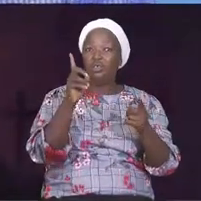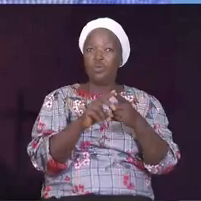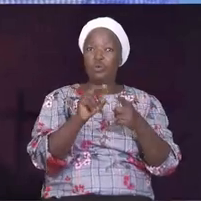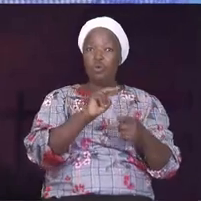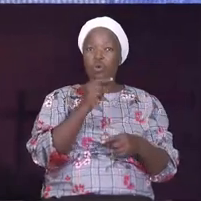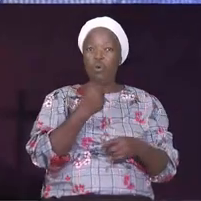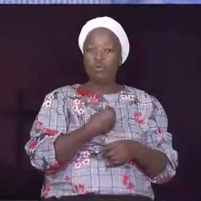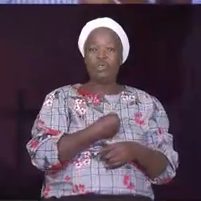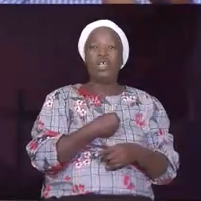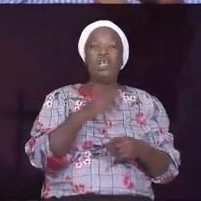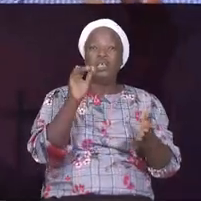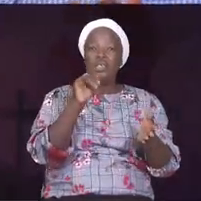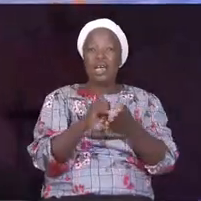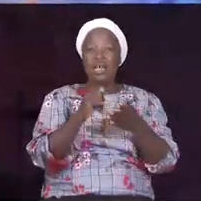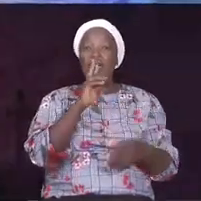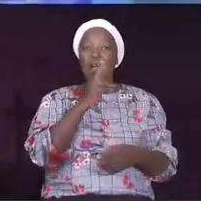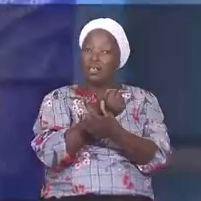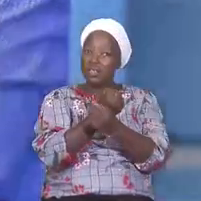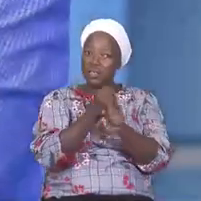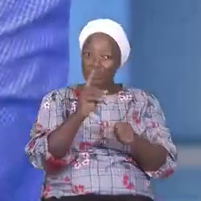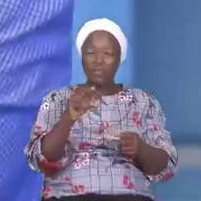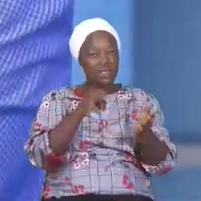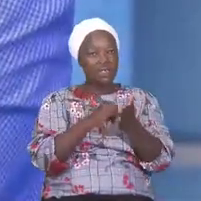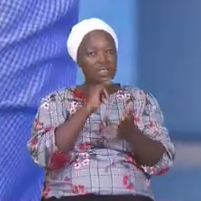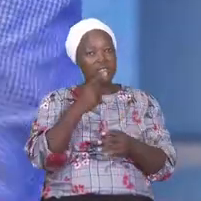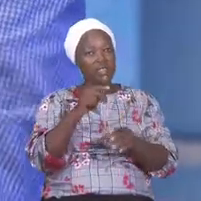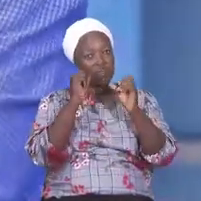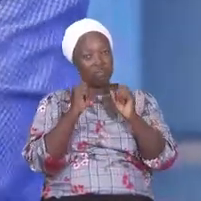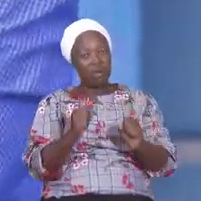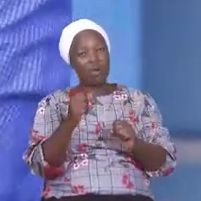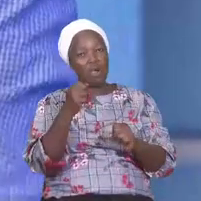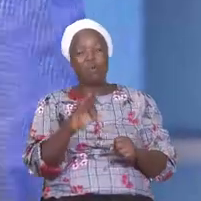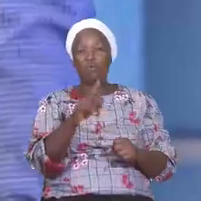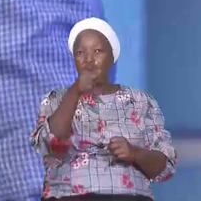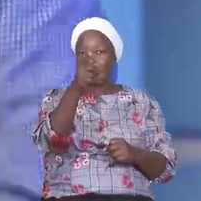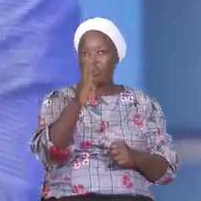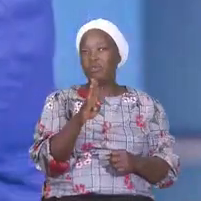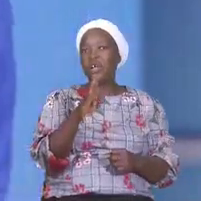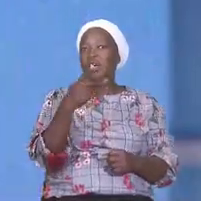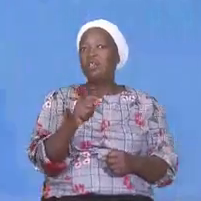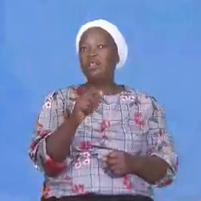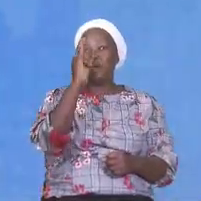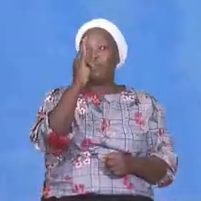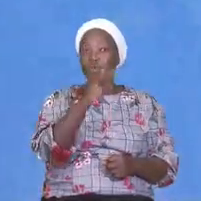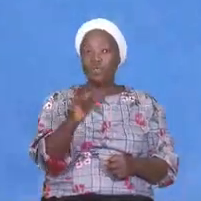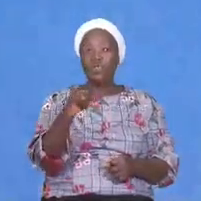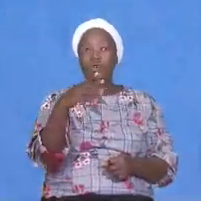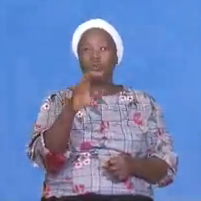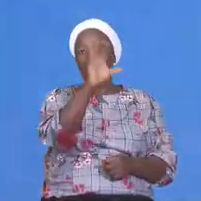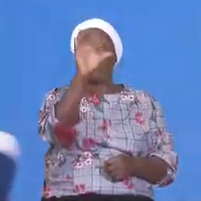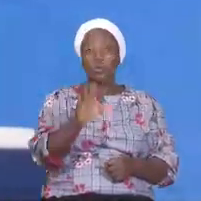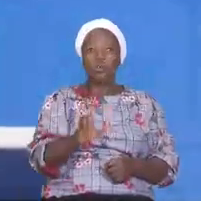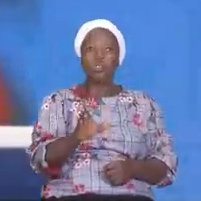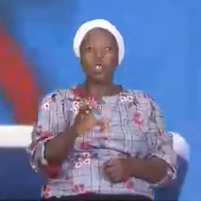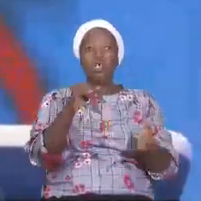qui périssent. Mais pour nous qui sommes sauvés, elle est une puissance de